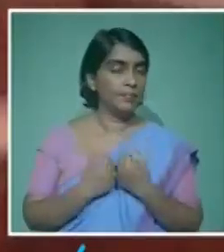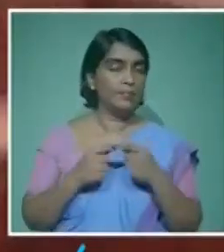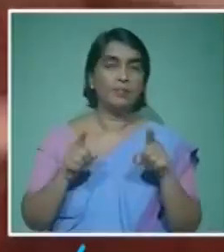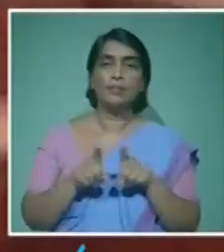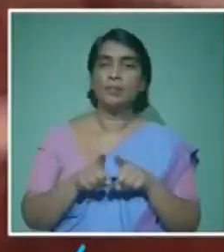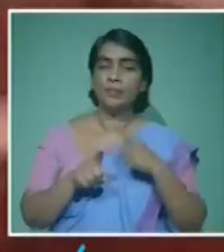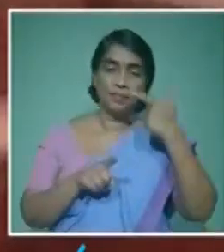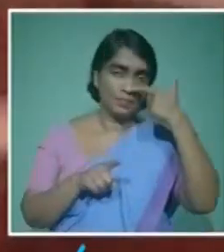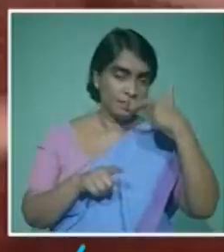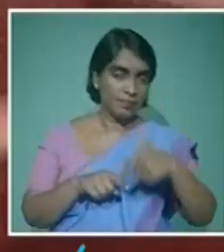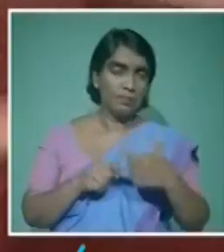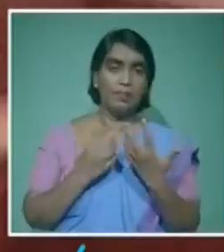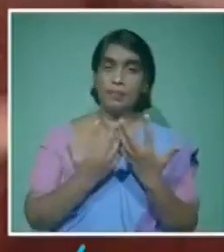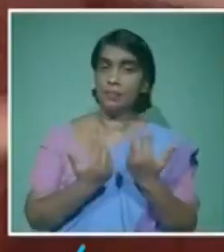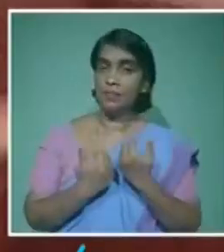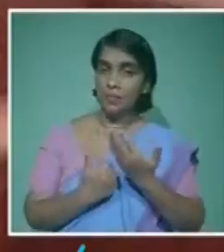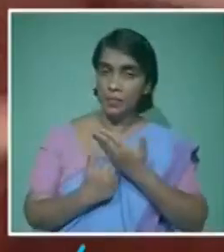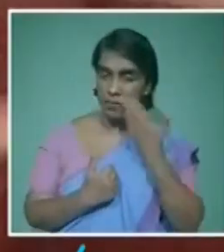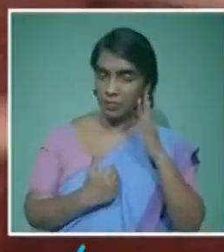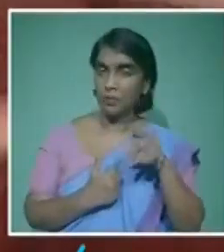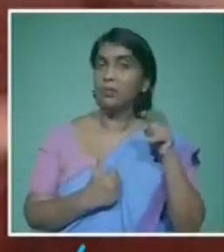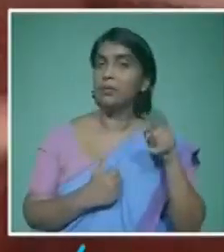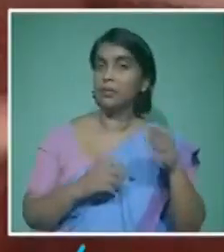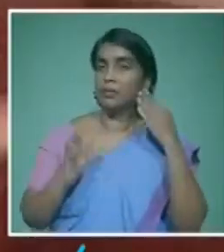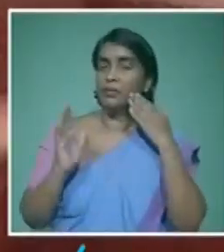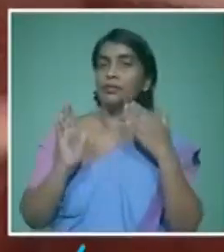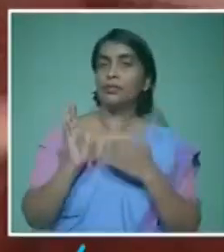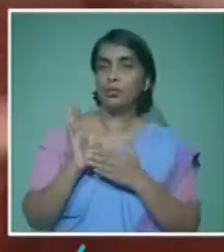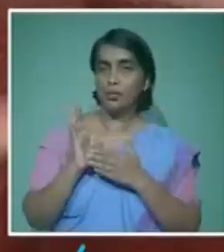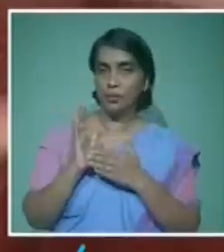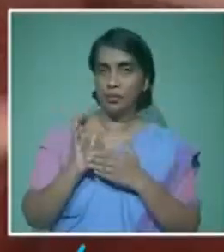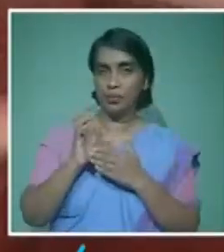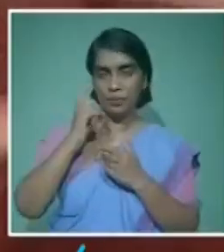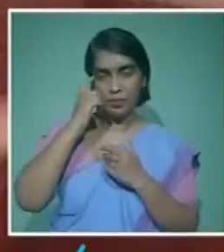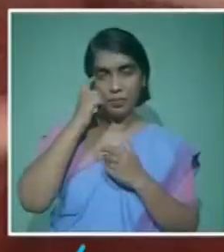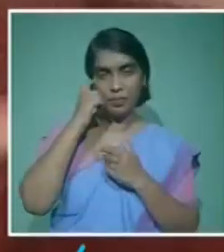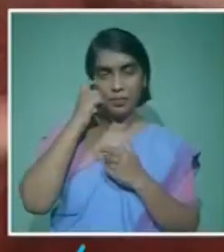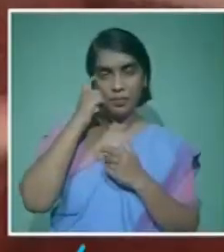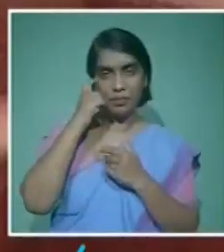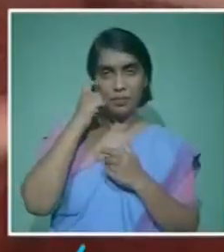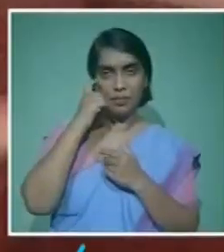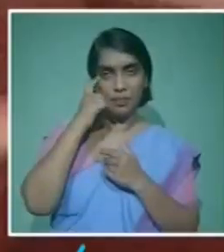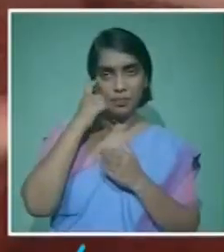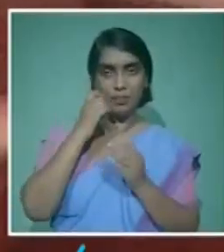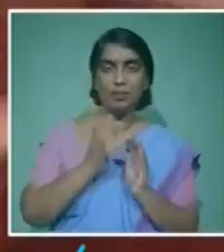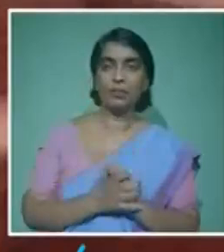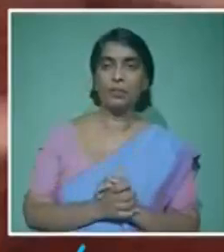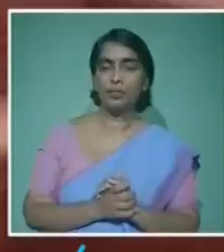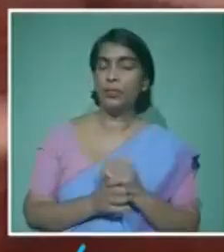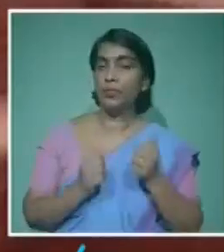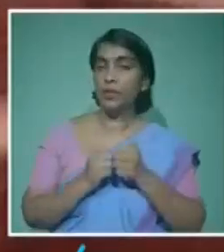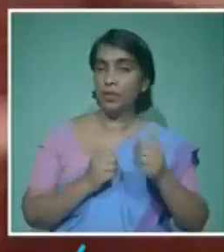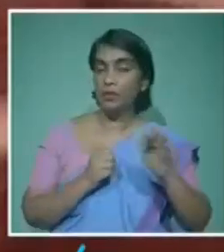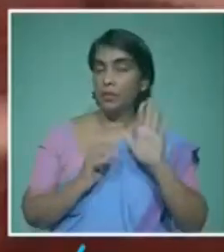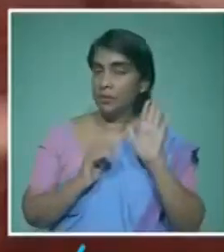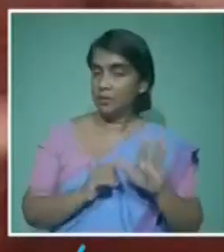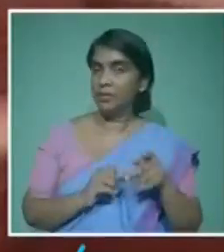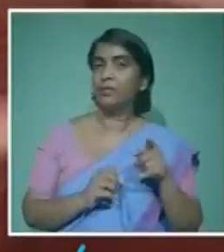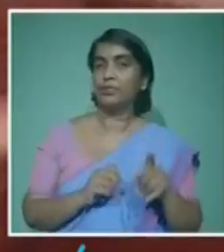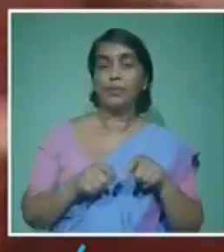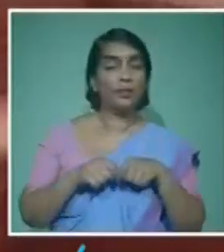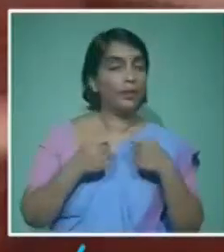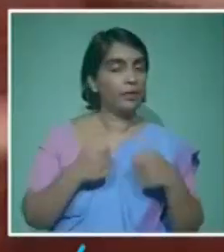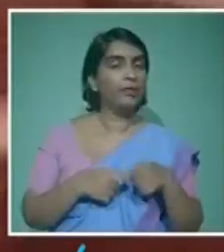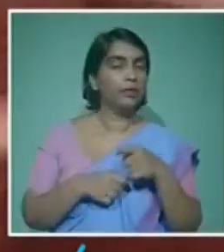ஒரு பிரச்சனையாக உள்ளது. மின்கட்டண அதிகரிப்பும் கடற்தொழில் கைத்தொழிலுக்கு பாதிப்பினை உண்டு பண்ணுகின்ற நிலையையும்